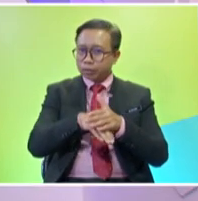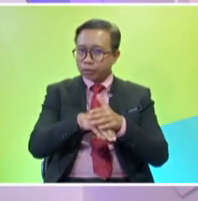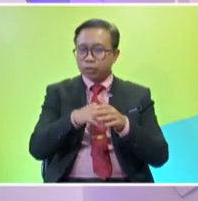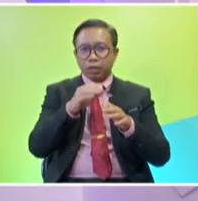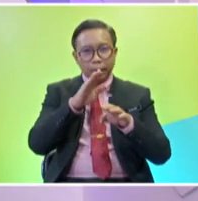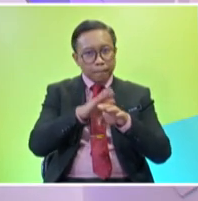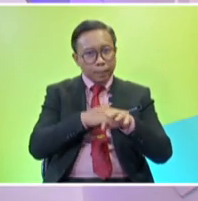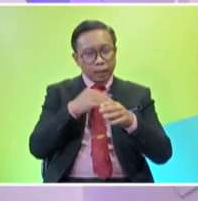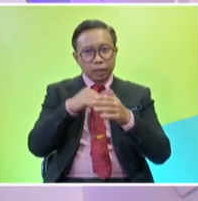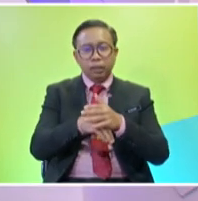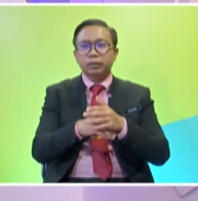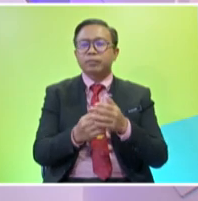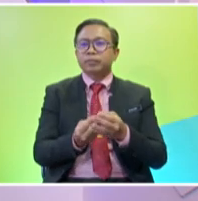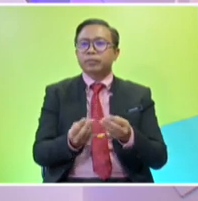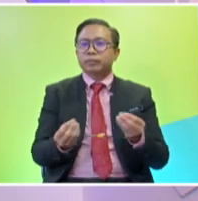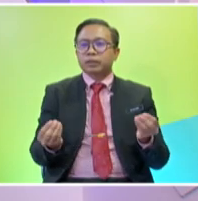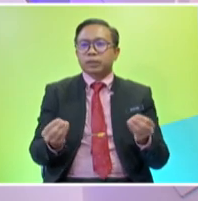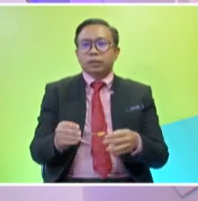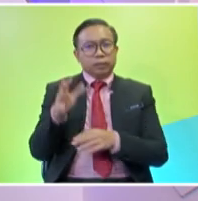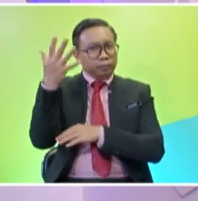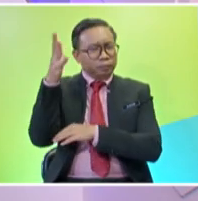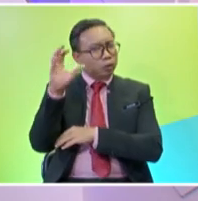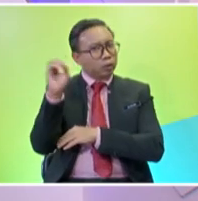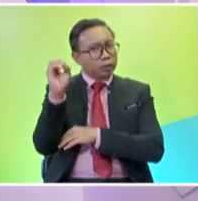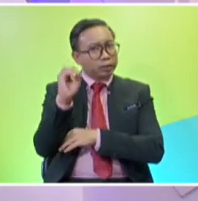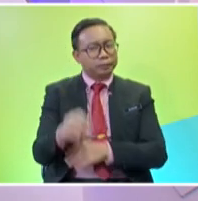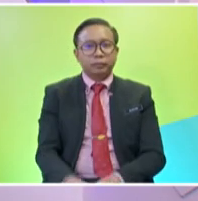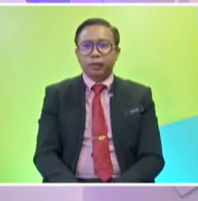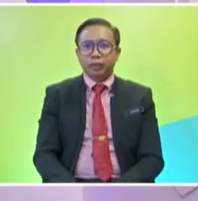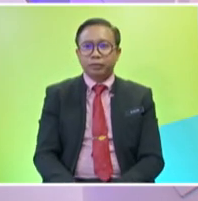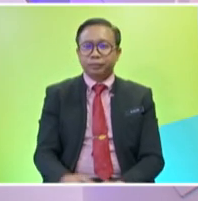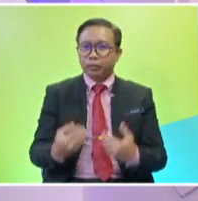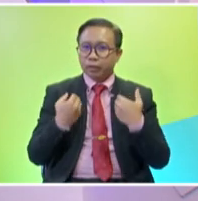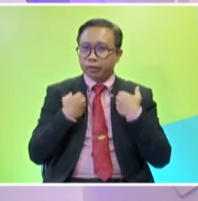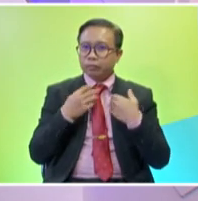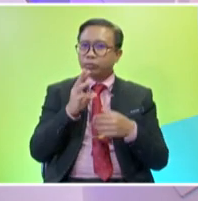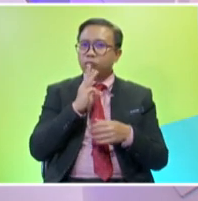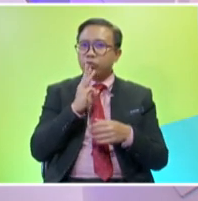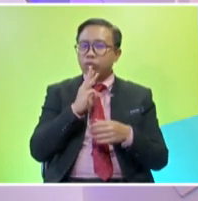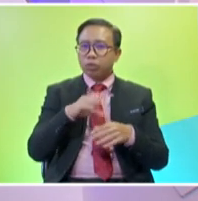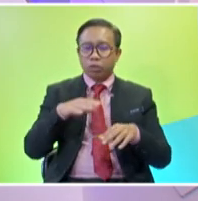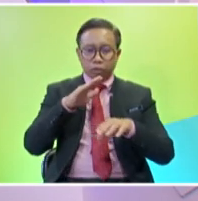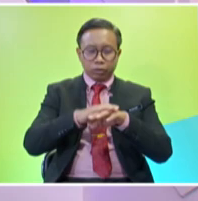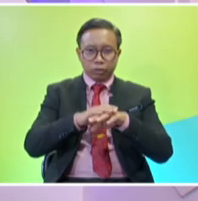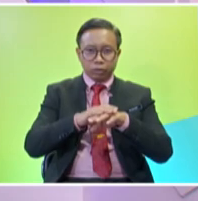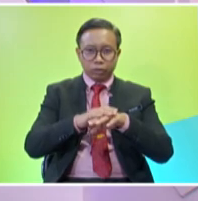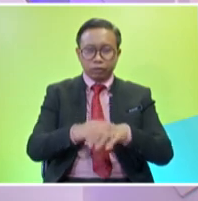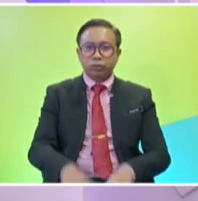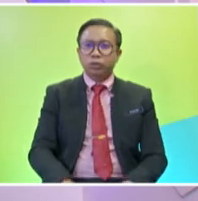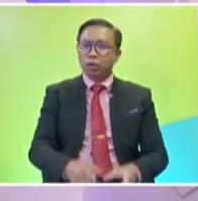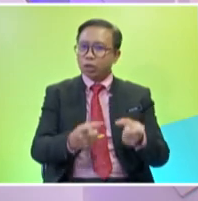bayangkan Irfan kita datang pokok tak ada akar lagi so akan berlaku air permukaan itu akan